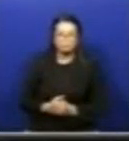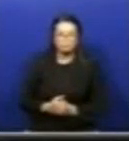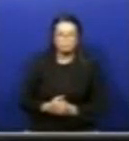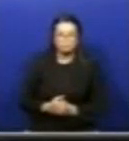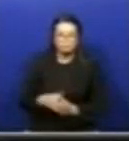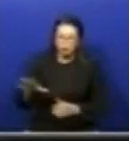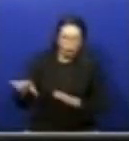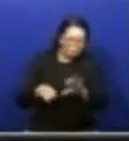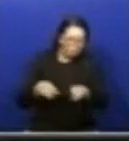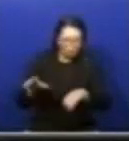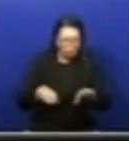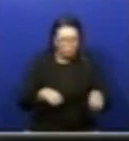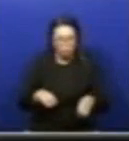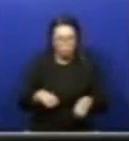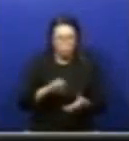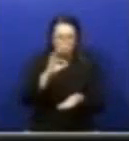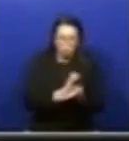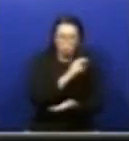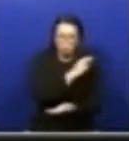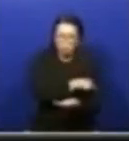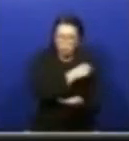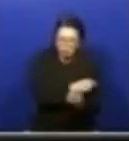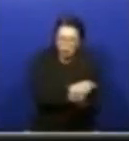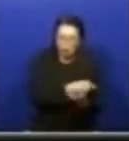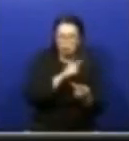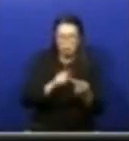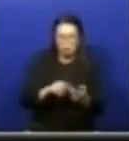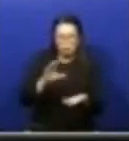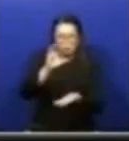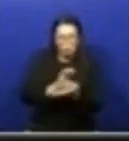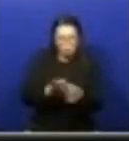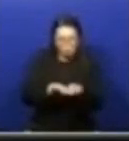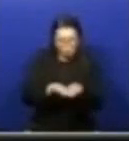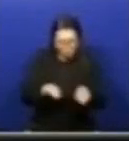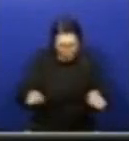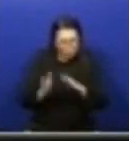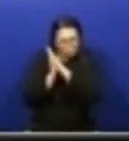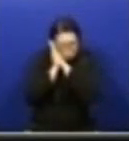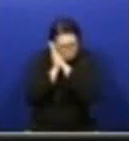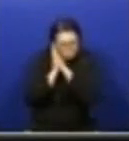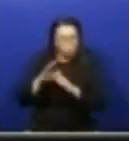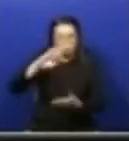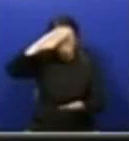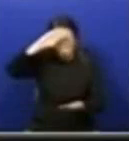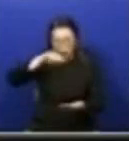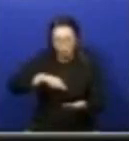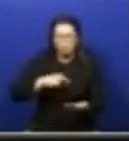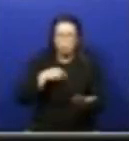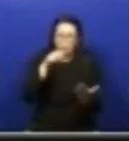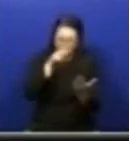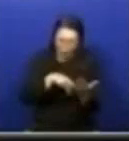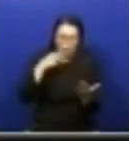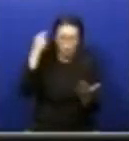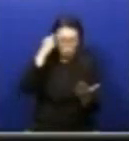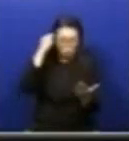ก็ไปเอามางบโรงพยาบาลแม้กระทั่งงบเตียงผู้ป่วยนี่ผมอ่านออกครับงบเตียงคนป่วย